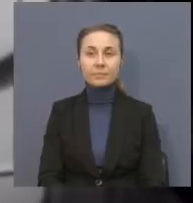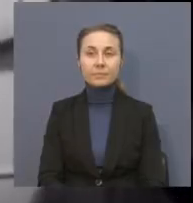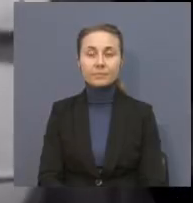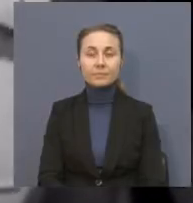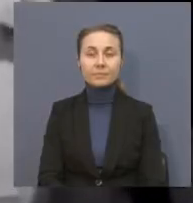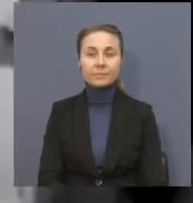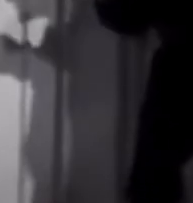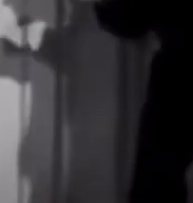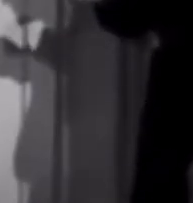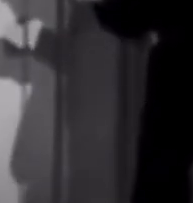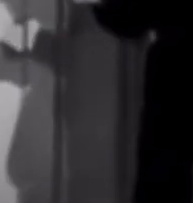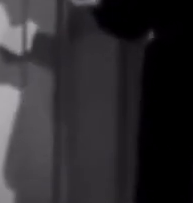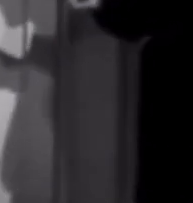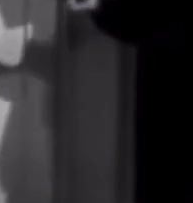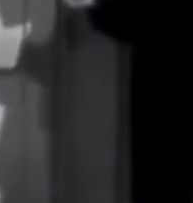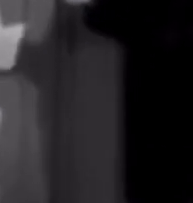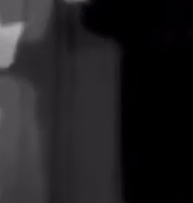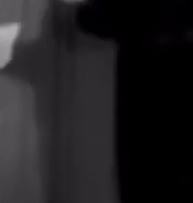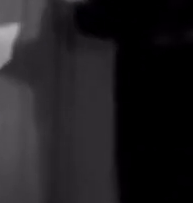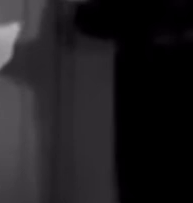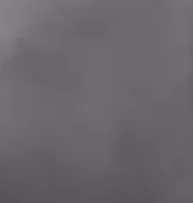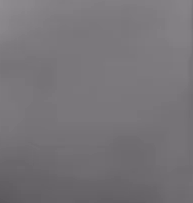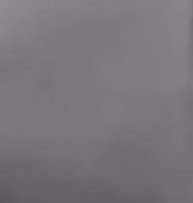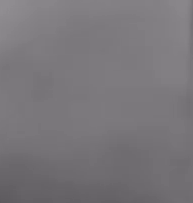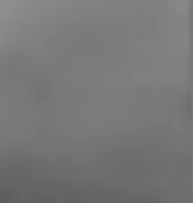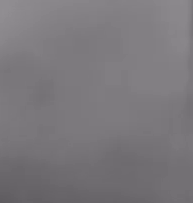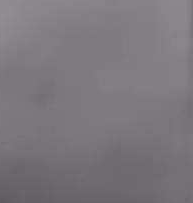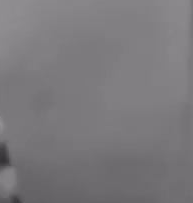Это что ж, по-вашему, значит, выходит, что собака понимает разговор?